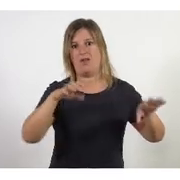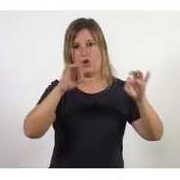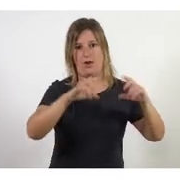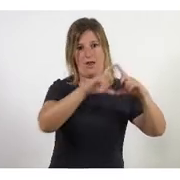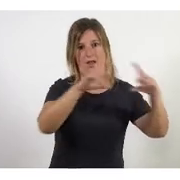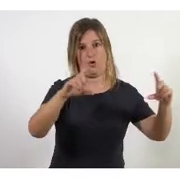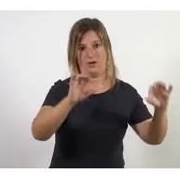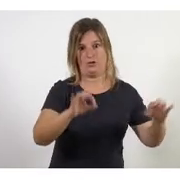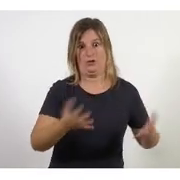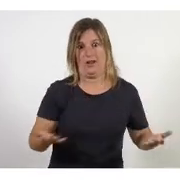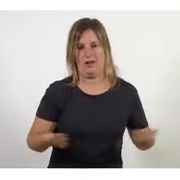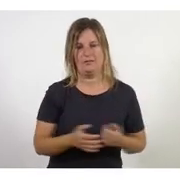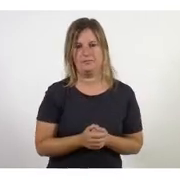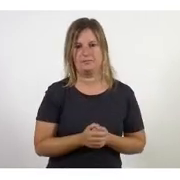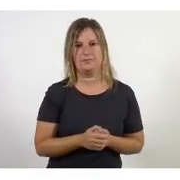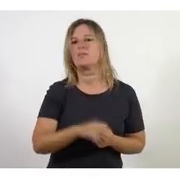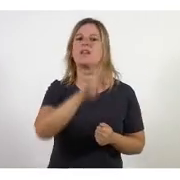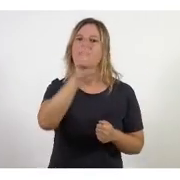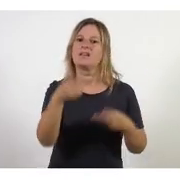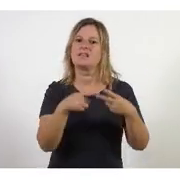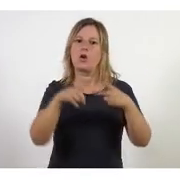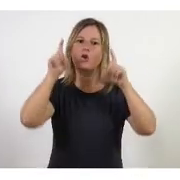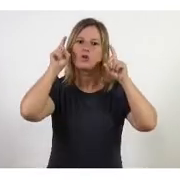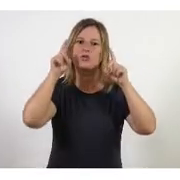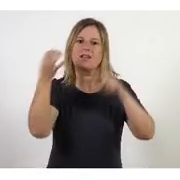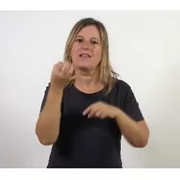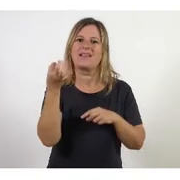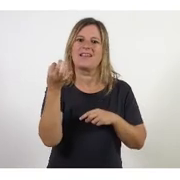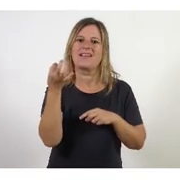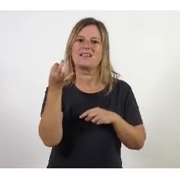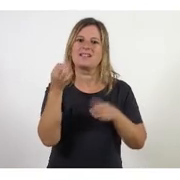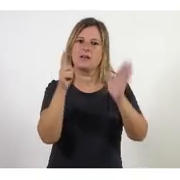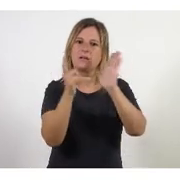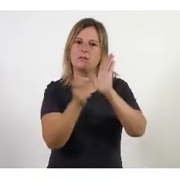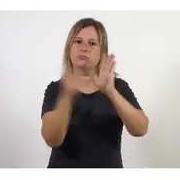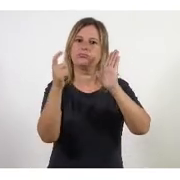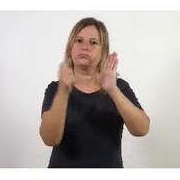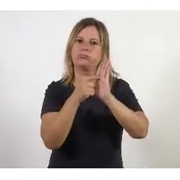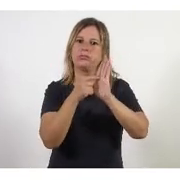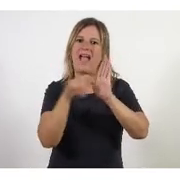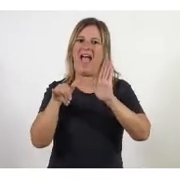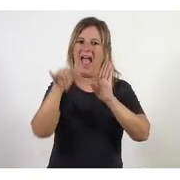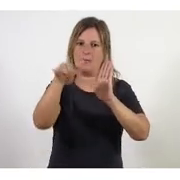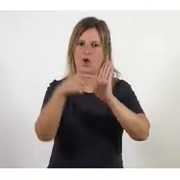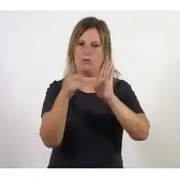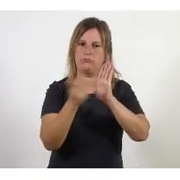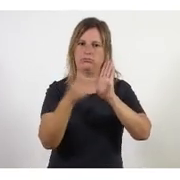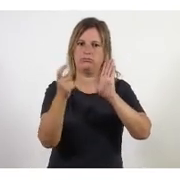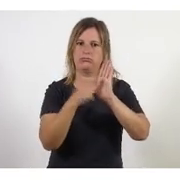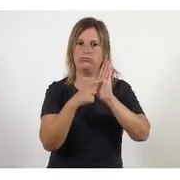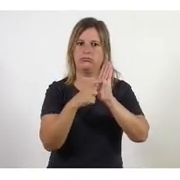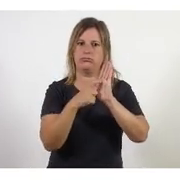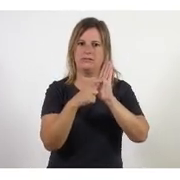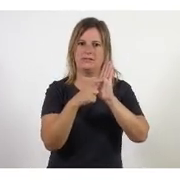horitzontals. El segon consell és que col·loqueu el telèfon en mode